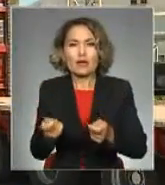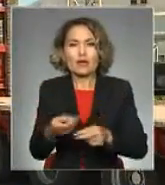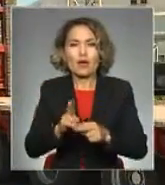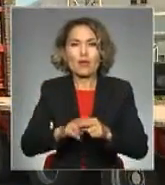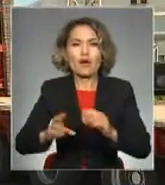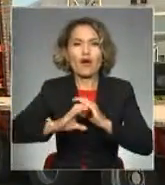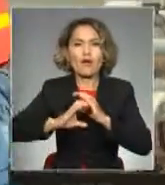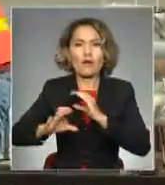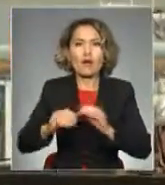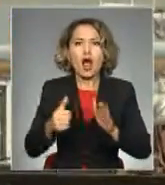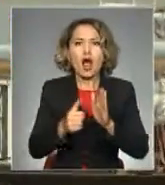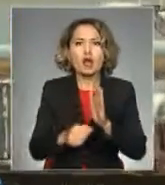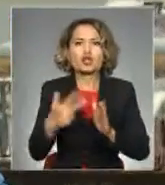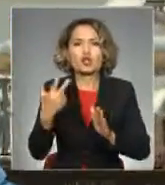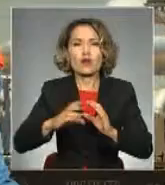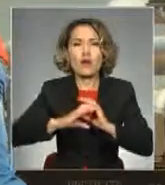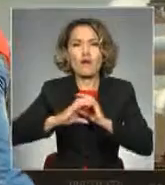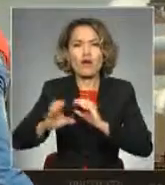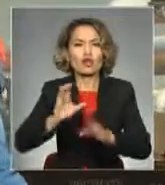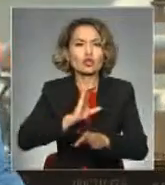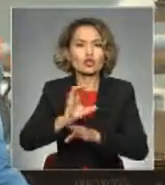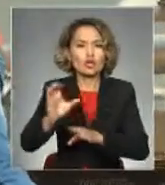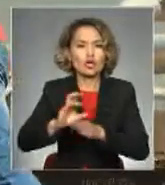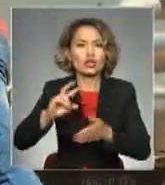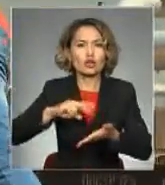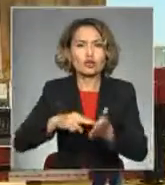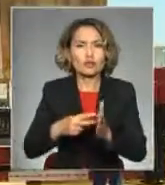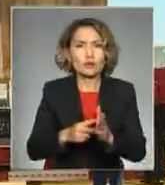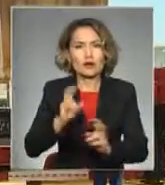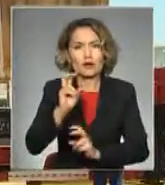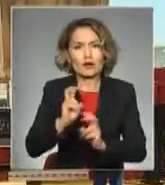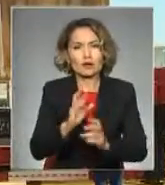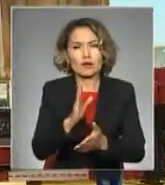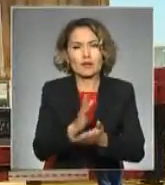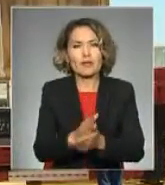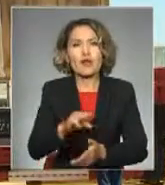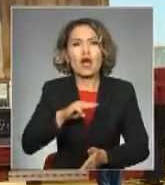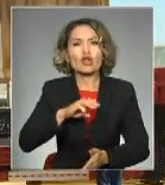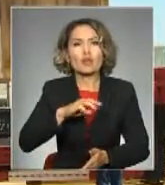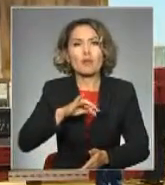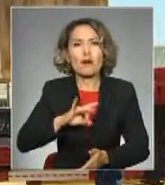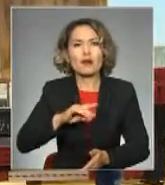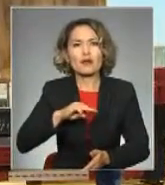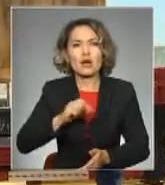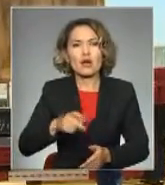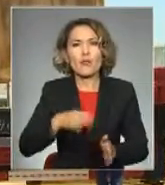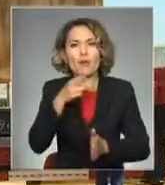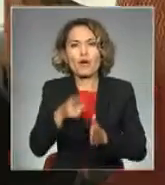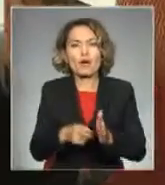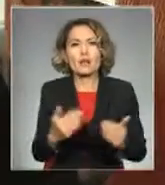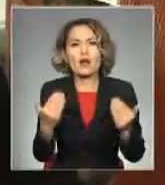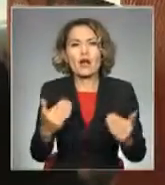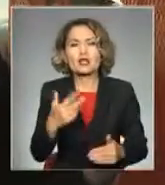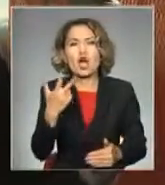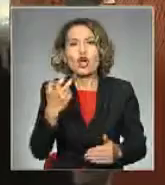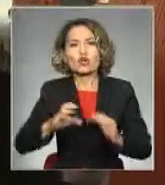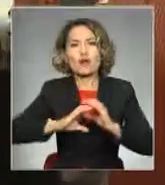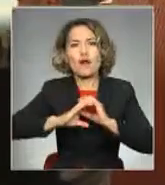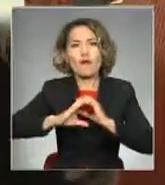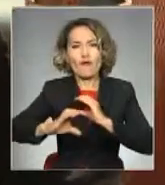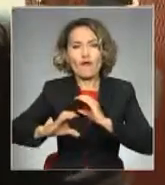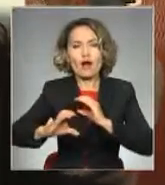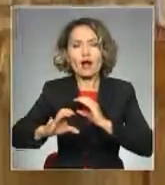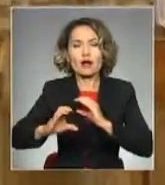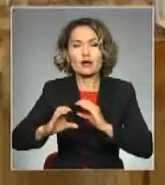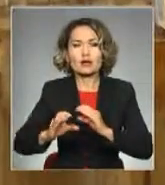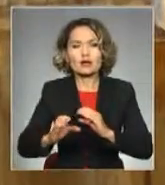рельске барлығы 603 вагон шығарылады деп жоспарлануда. Айта кетейік, Тулпарта Альга поездының қазір 300-ден астам вагоны темір